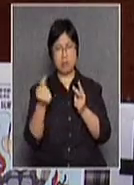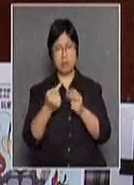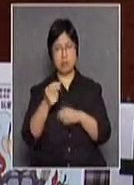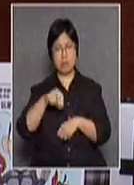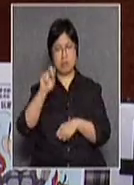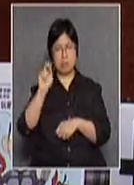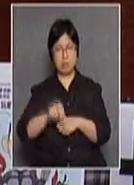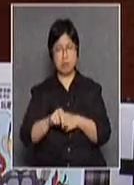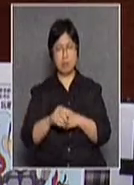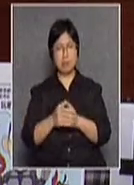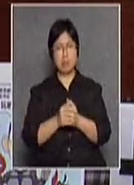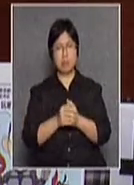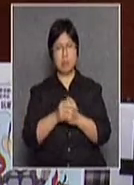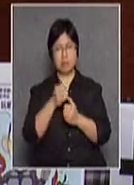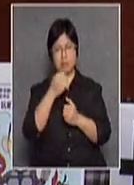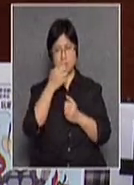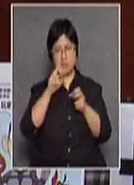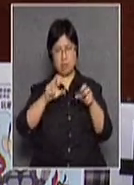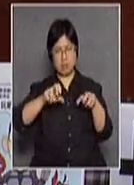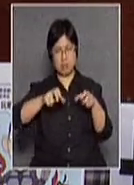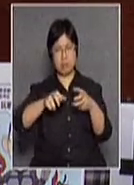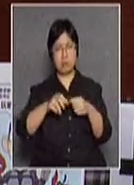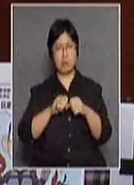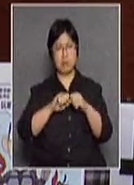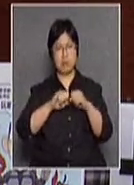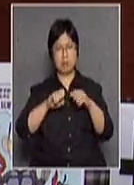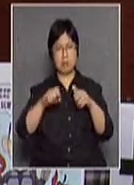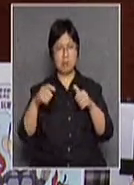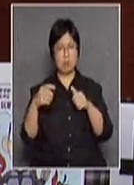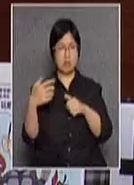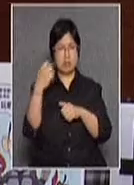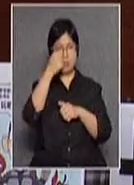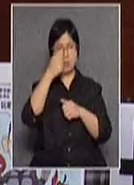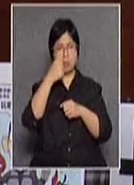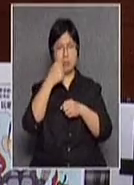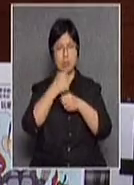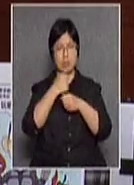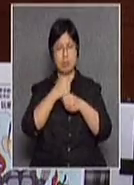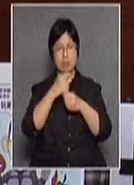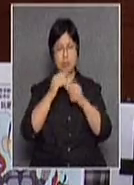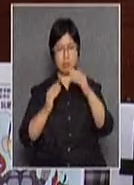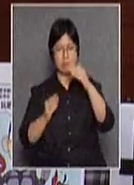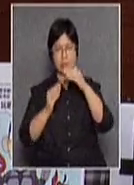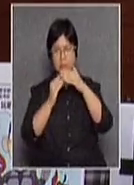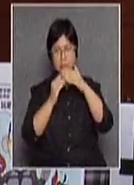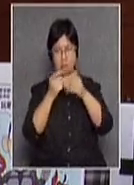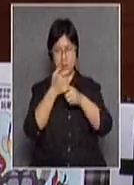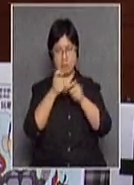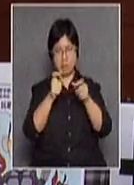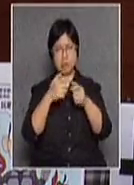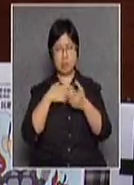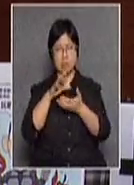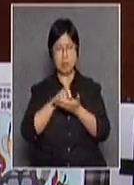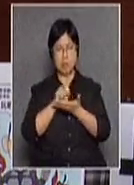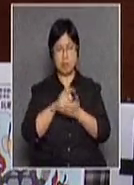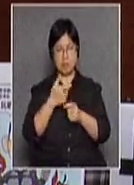2,307,000元，相當於香港電台廣播處長以職級頂薪點計的全年薪金